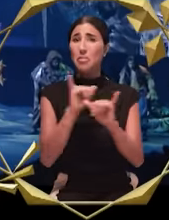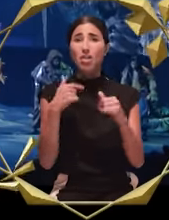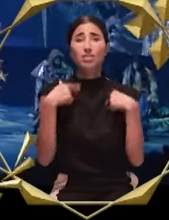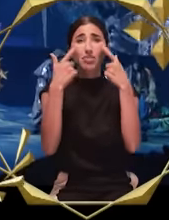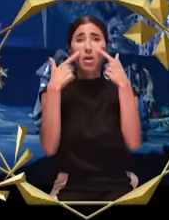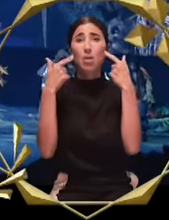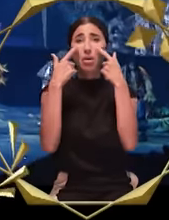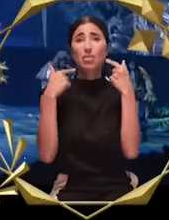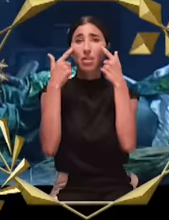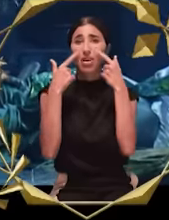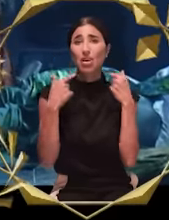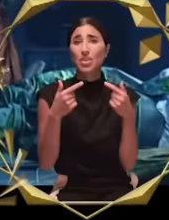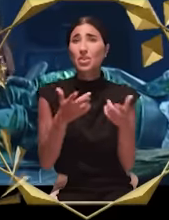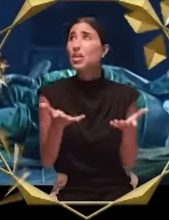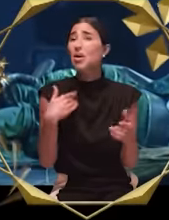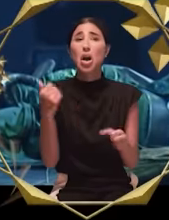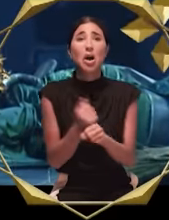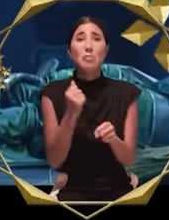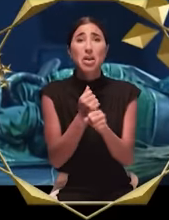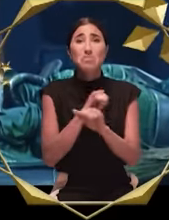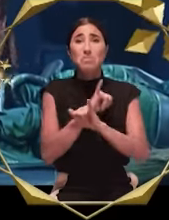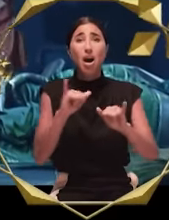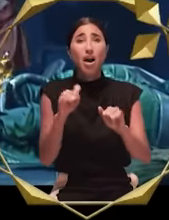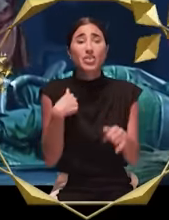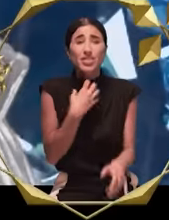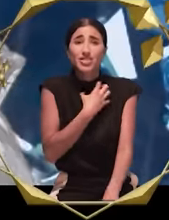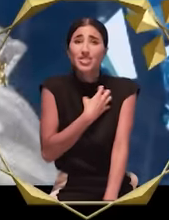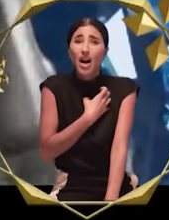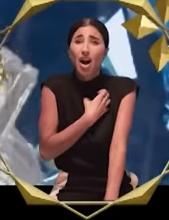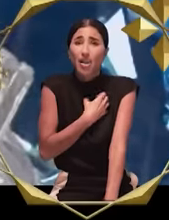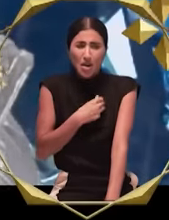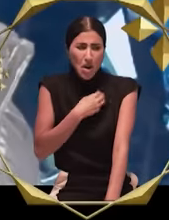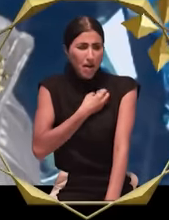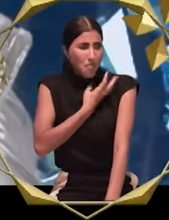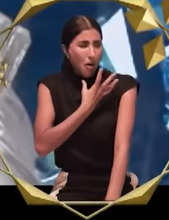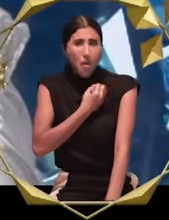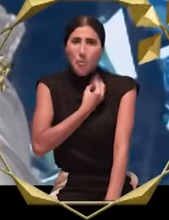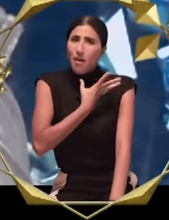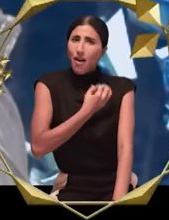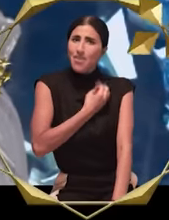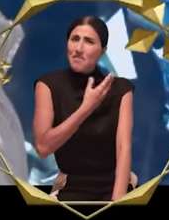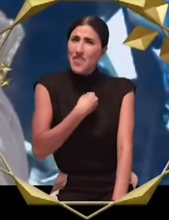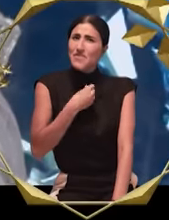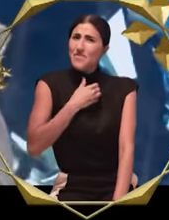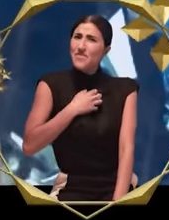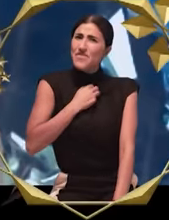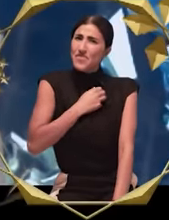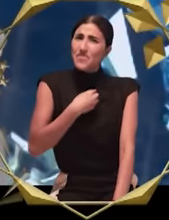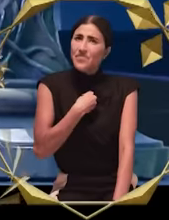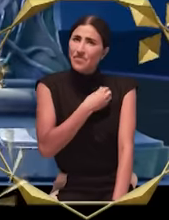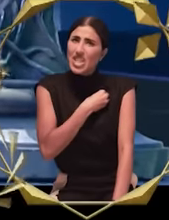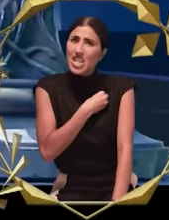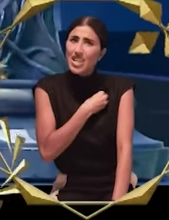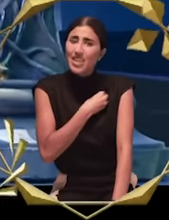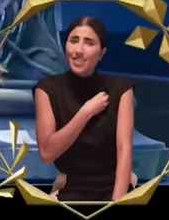قلقا. ما الذي يحدث؟ أنا أنهار، دمعي يجري